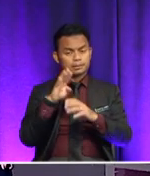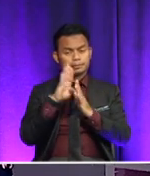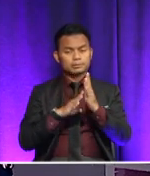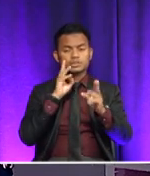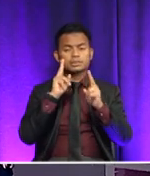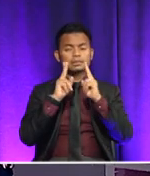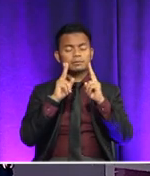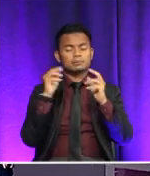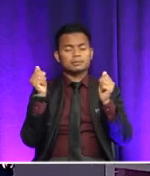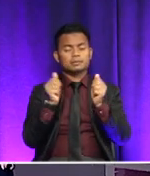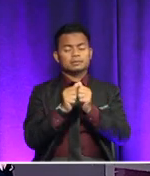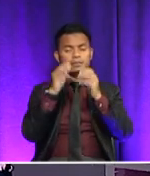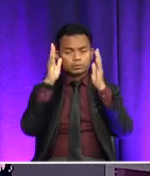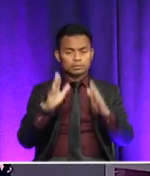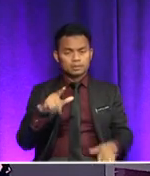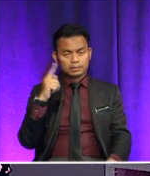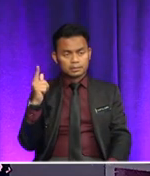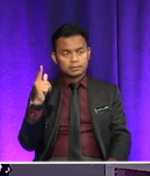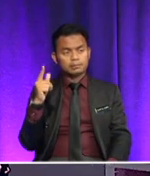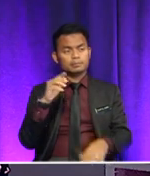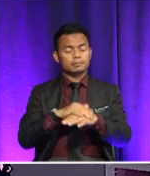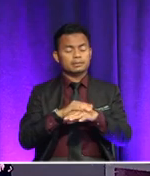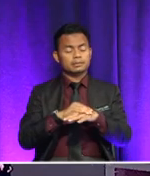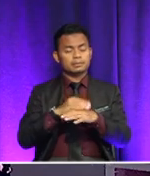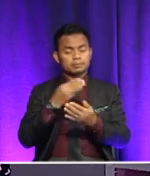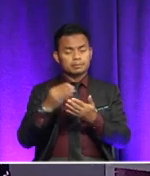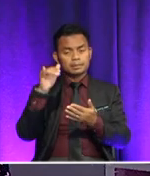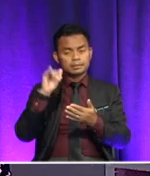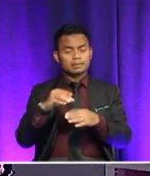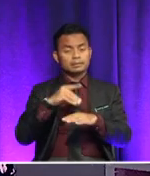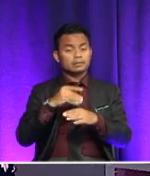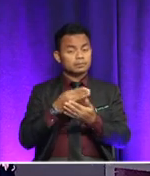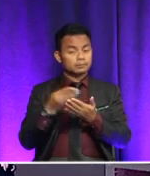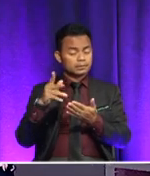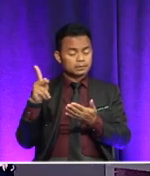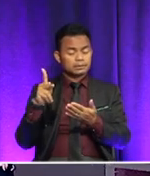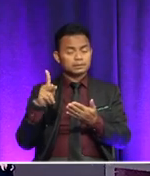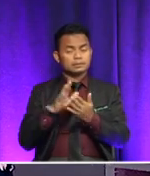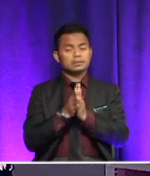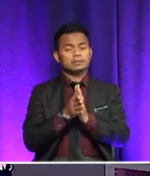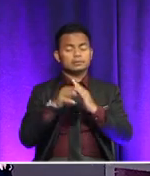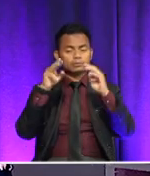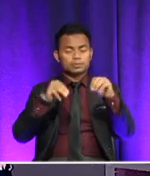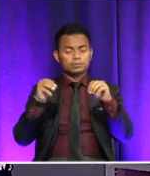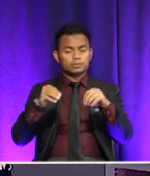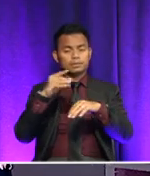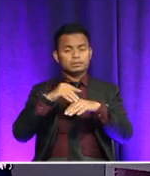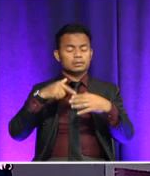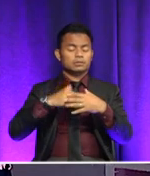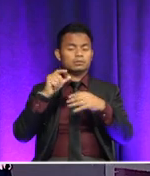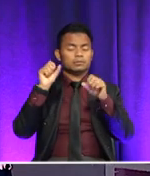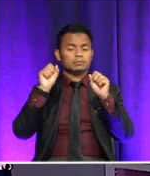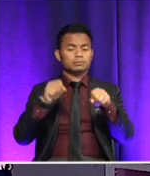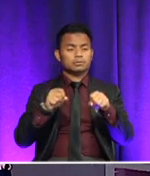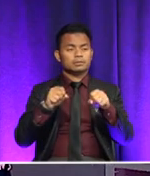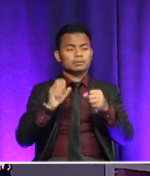ketika mengarang baik jadi berbagai bahan yang diberikan dengan harapan anak murid diluarsanya dapat mempraktikkannya